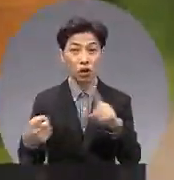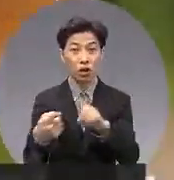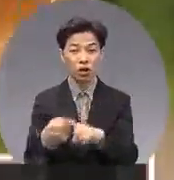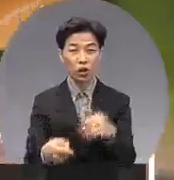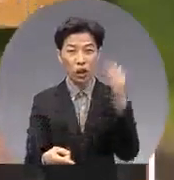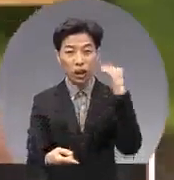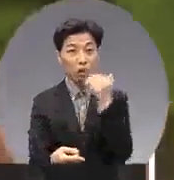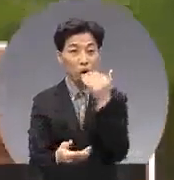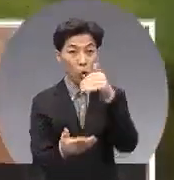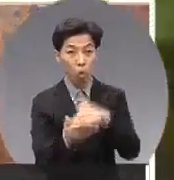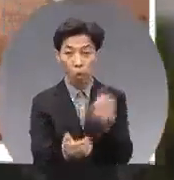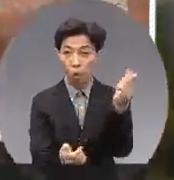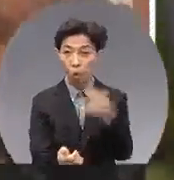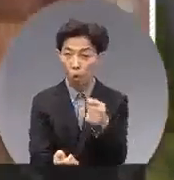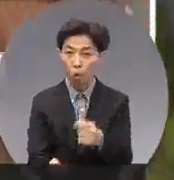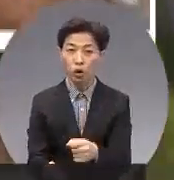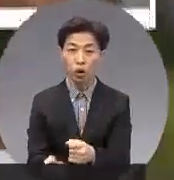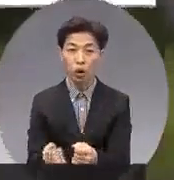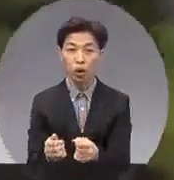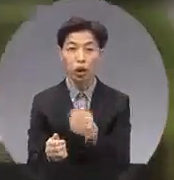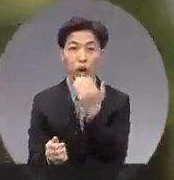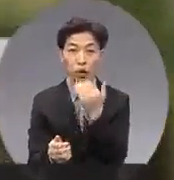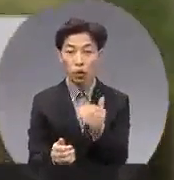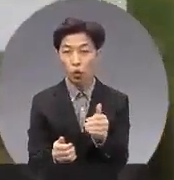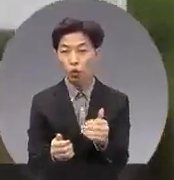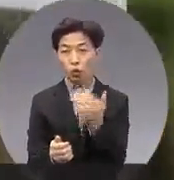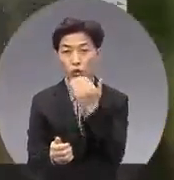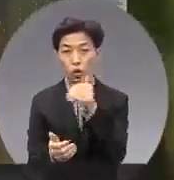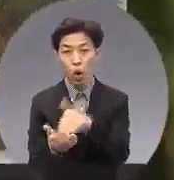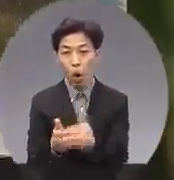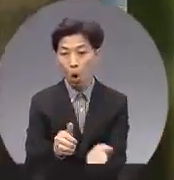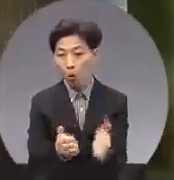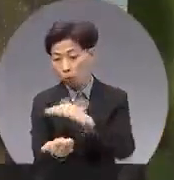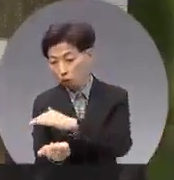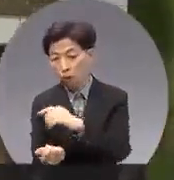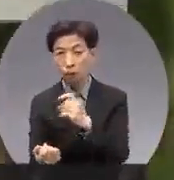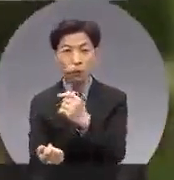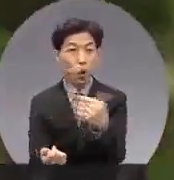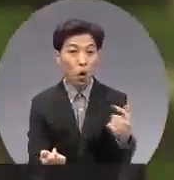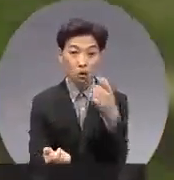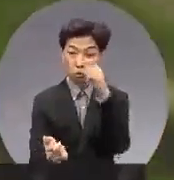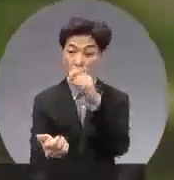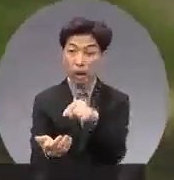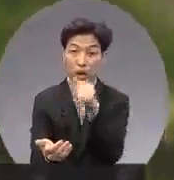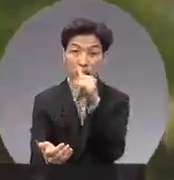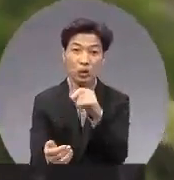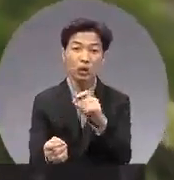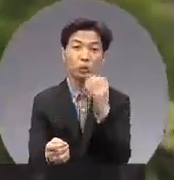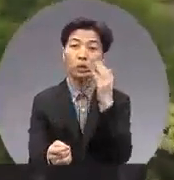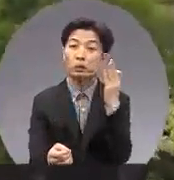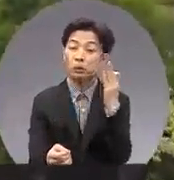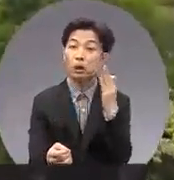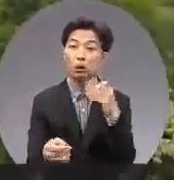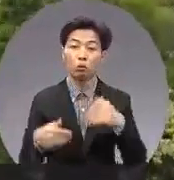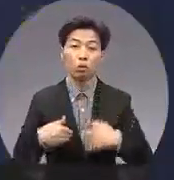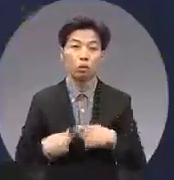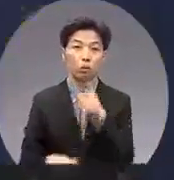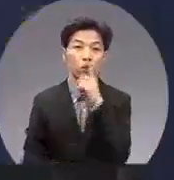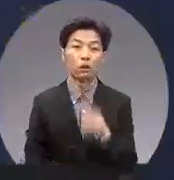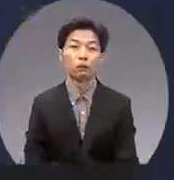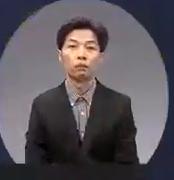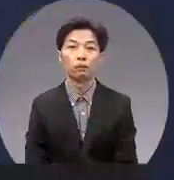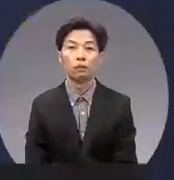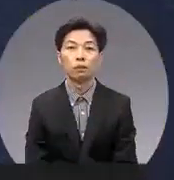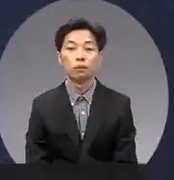돌도끼 조선시대 석과 묘 등 다수의 유물이 발굴되어 시골 조사 만 24개월이 소요 됐습니다 구가